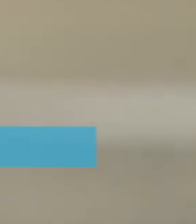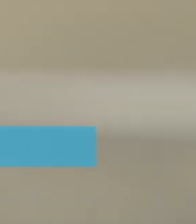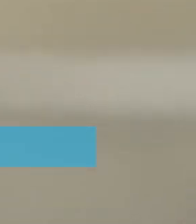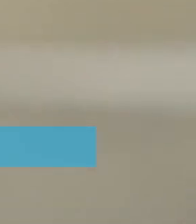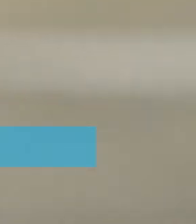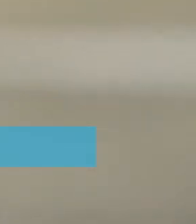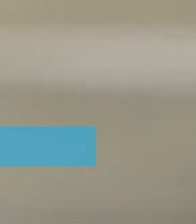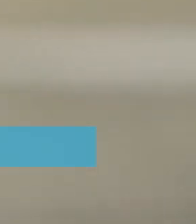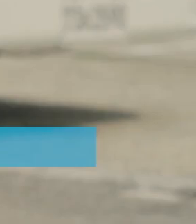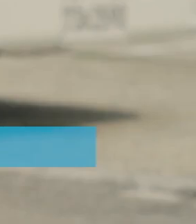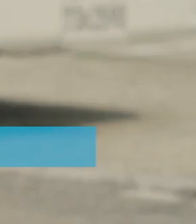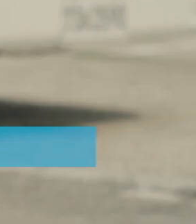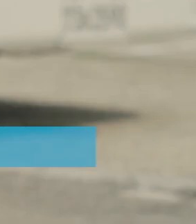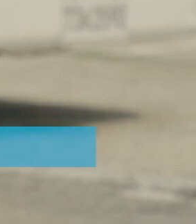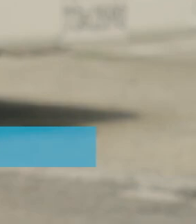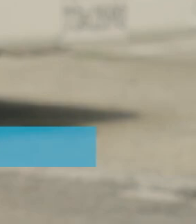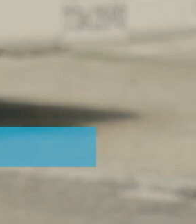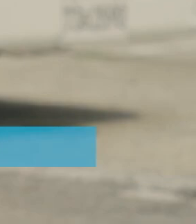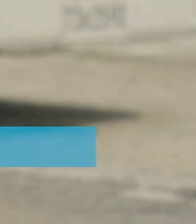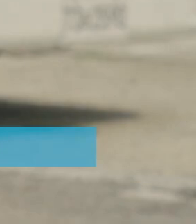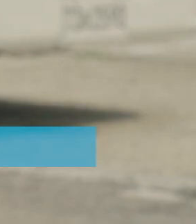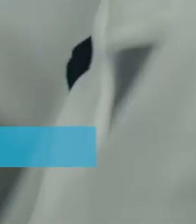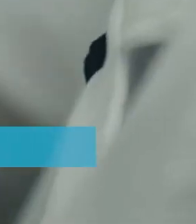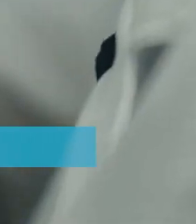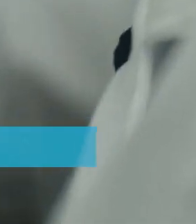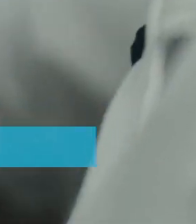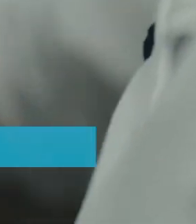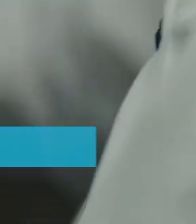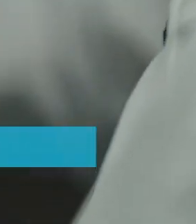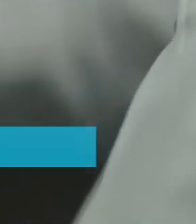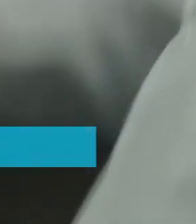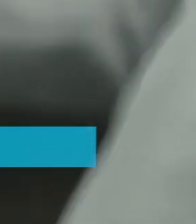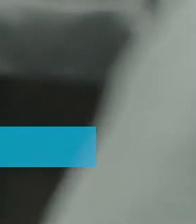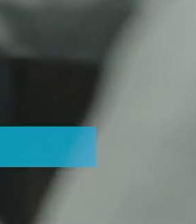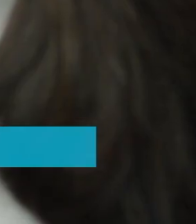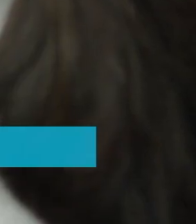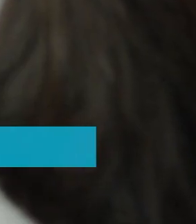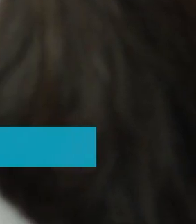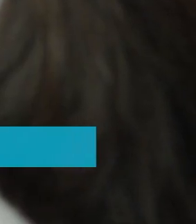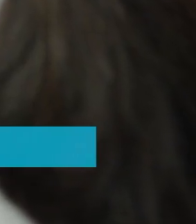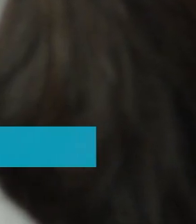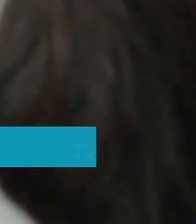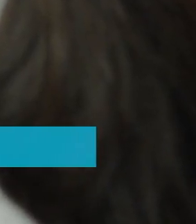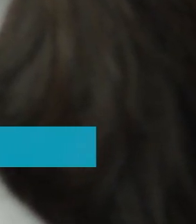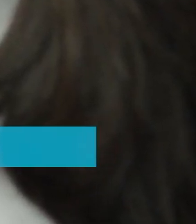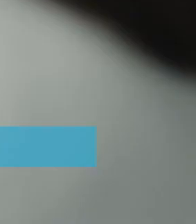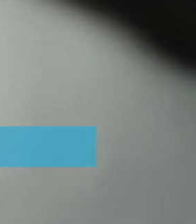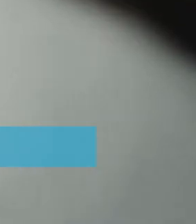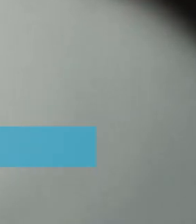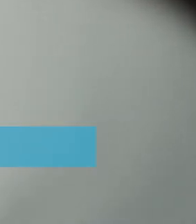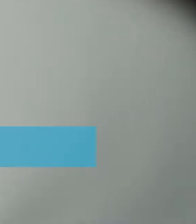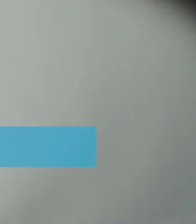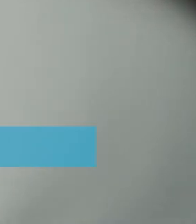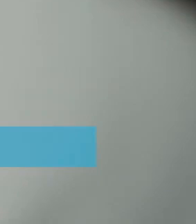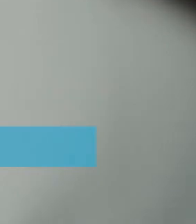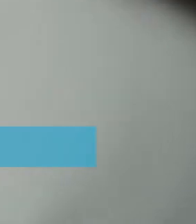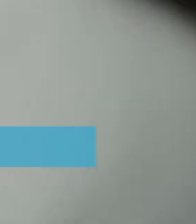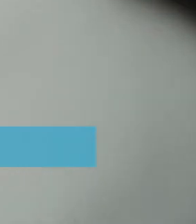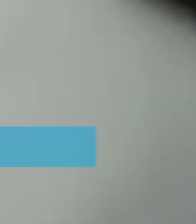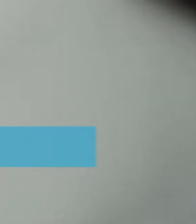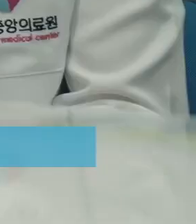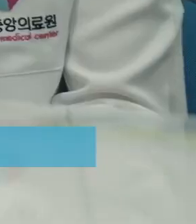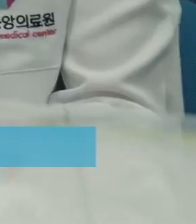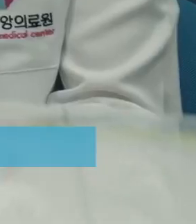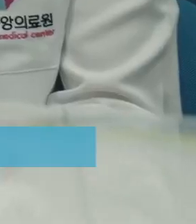처음 체험을 해봤는데요. 우선은 제가 스트레스가 얼마나 쌓였는지도 알 수 있었고 그걸 또 견딜 수 있는 힘이 있다 하는 것도 여러